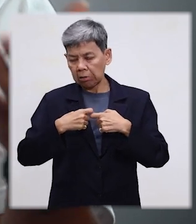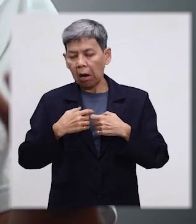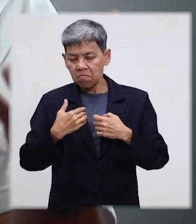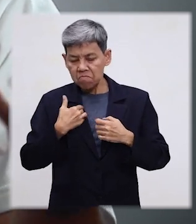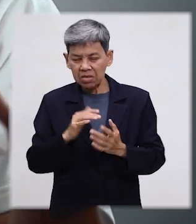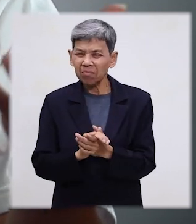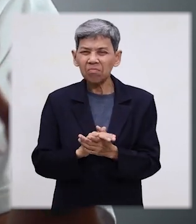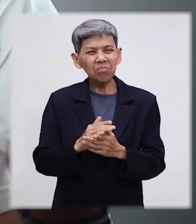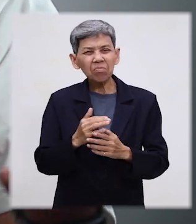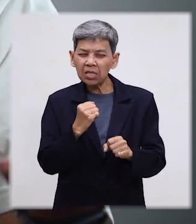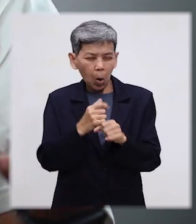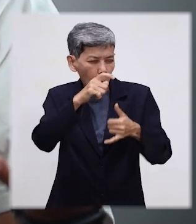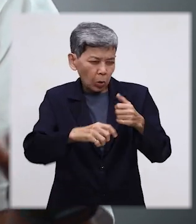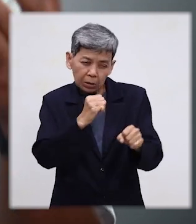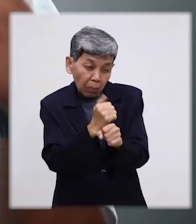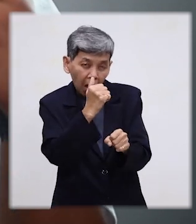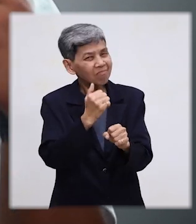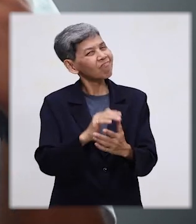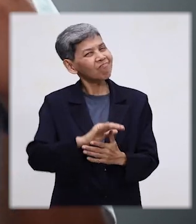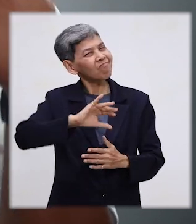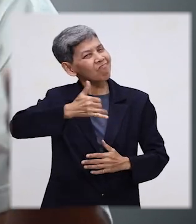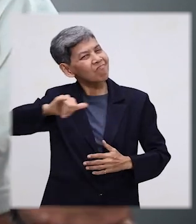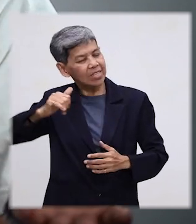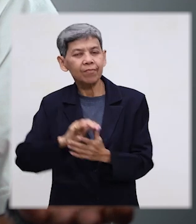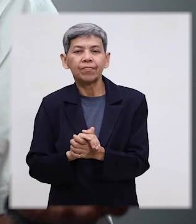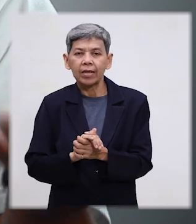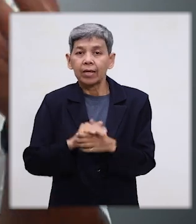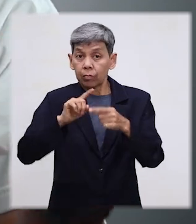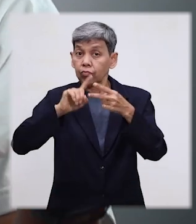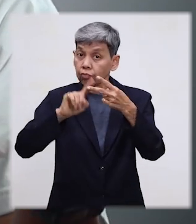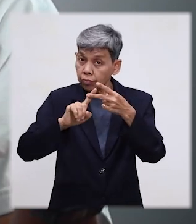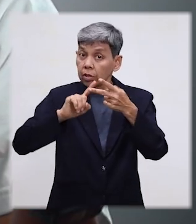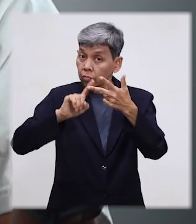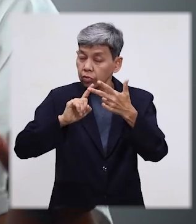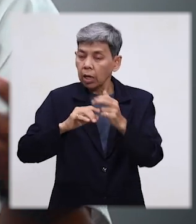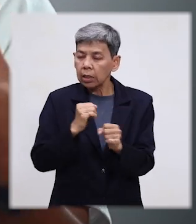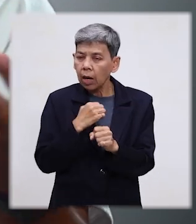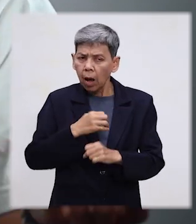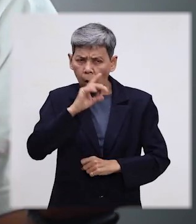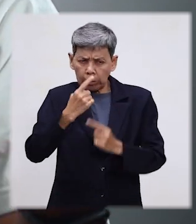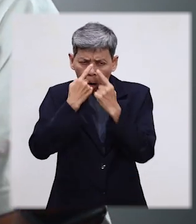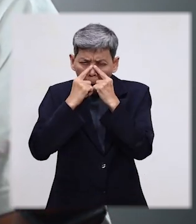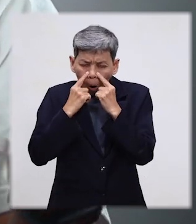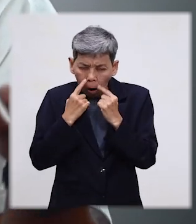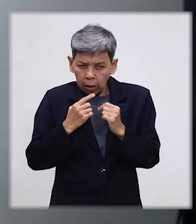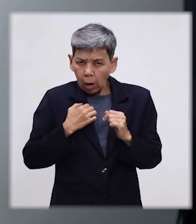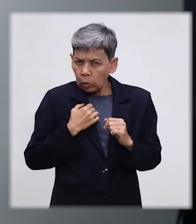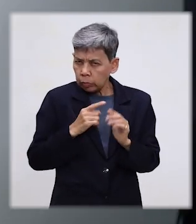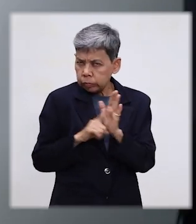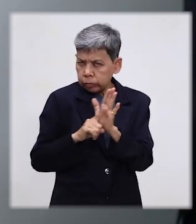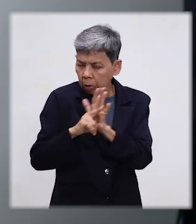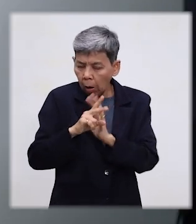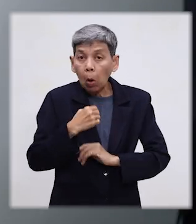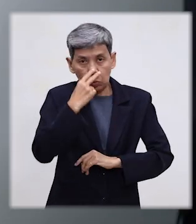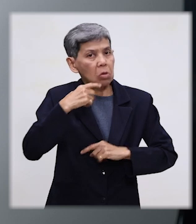บที่จะแบบเป็นได้ทุกคนหรือว่าในครั้งที่2หรือครั้งที่3ที่สั่งให้ร้องไห้อะไรอย่างเงี้ยก็ดูยากซึ่